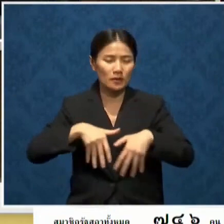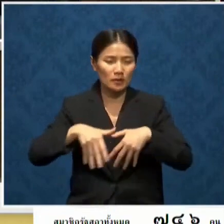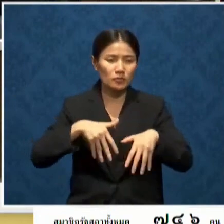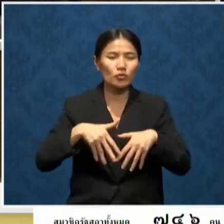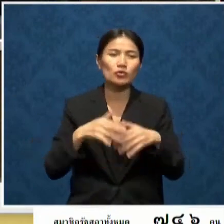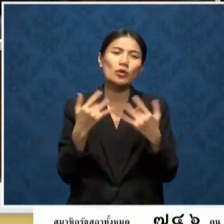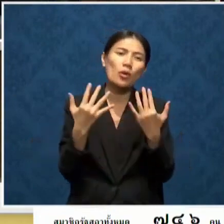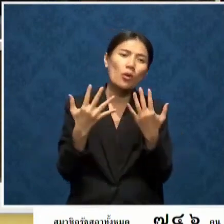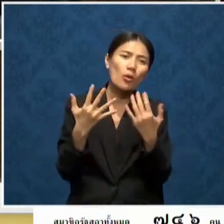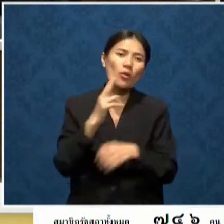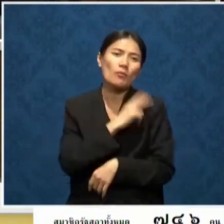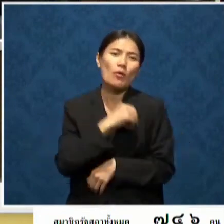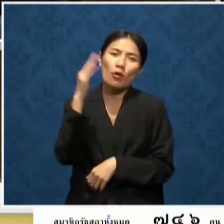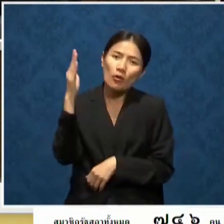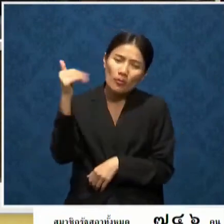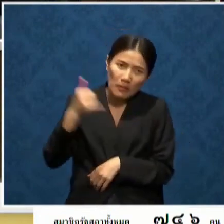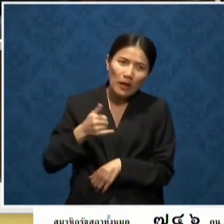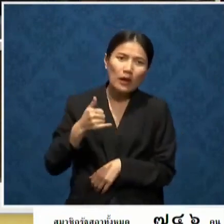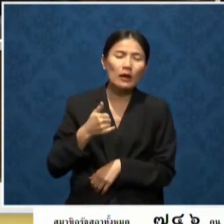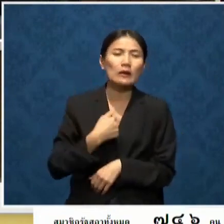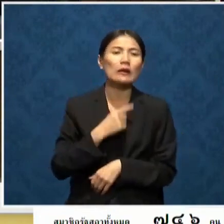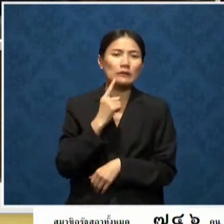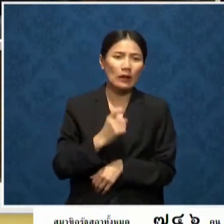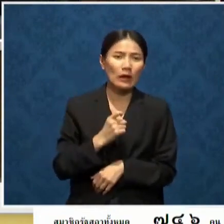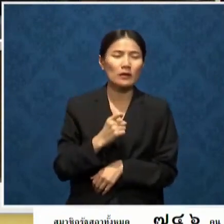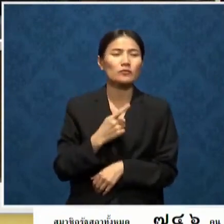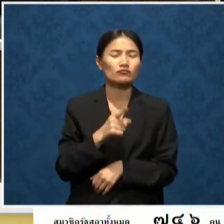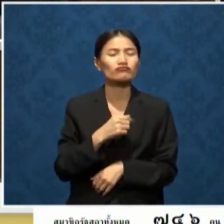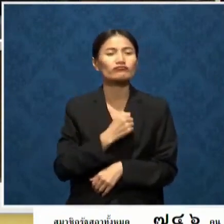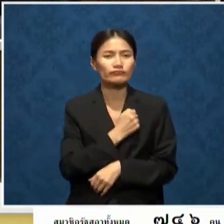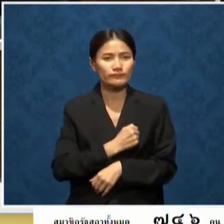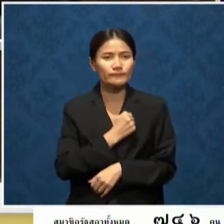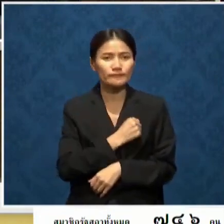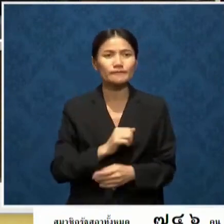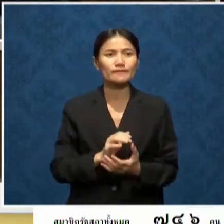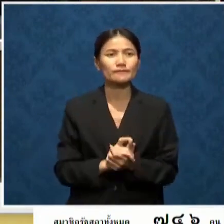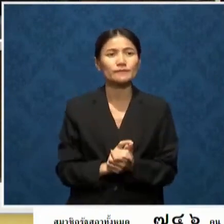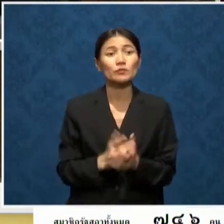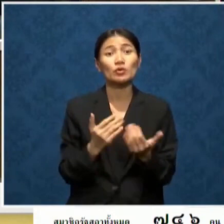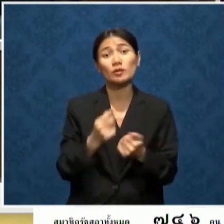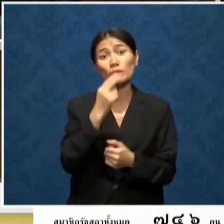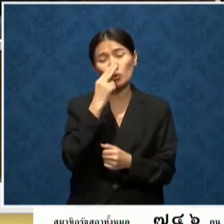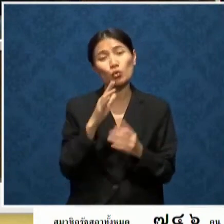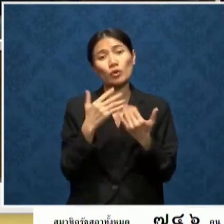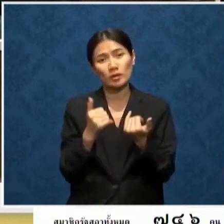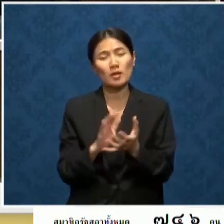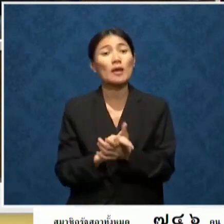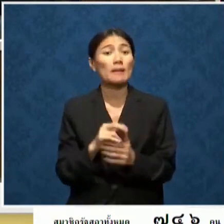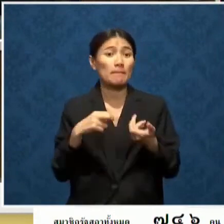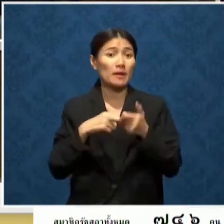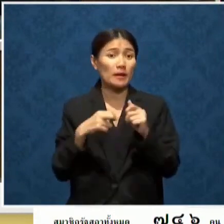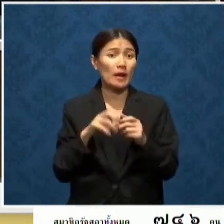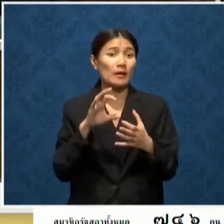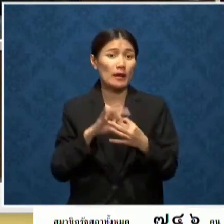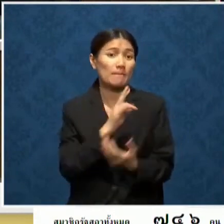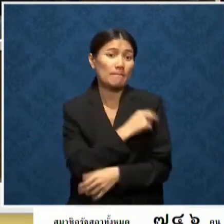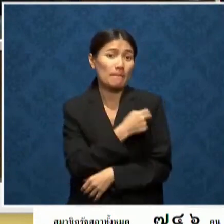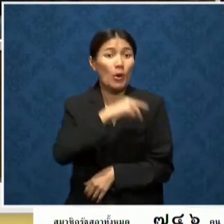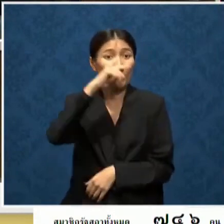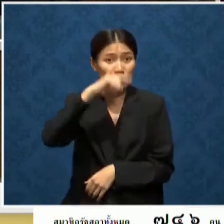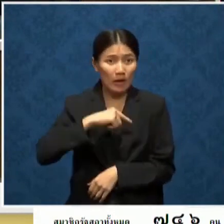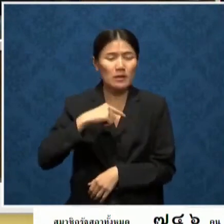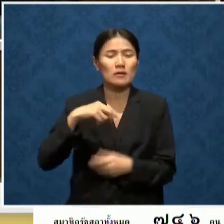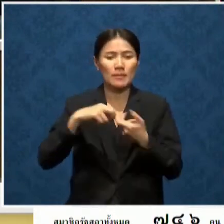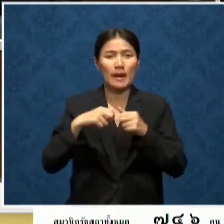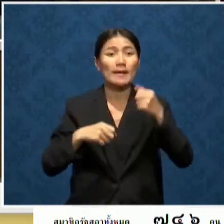จนเสยชีวตARRY.ทำทานครั Worldามสุเสียที่เห็นผมขอแงปัหาระบบสาคัสขไยออกเป็ 4 ปัหาเพื่ใหรัฐบาลรบ